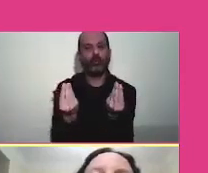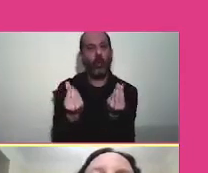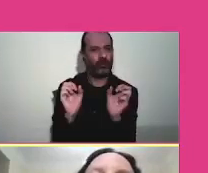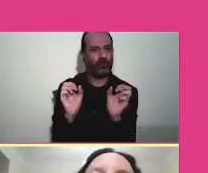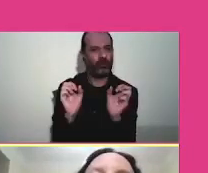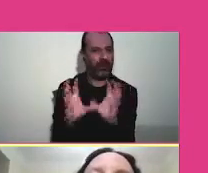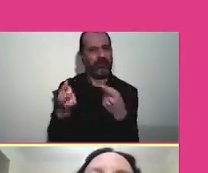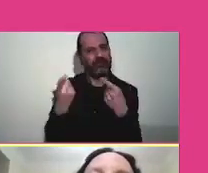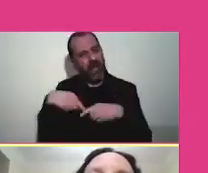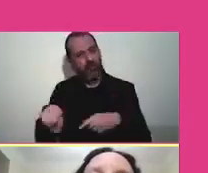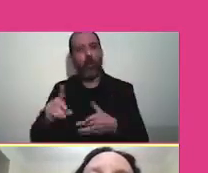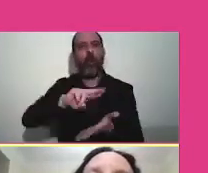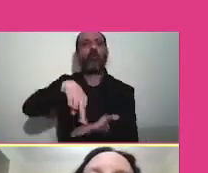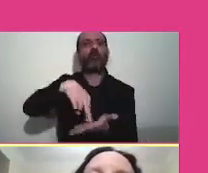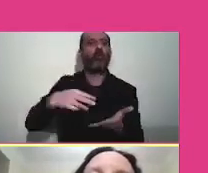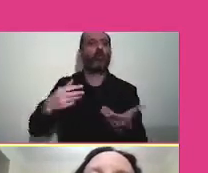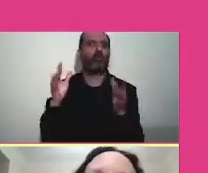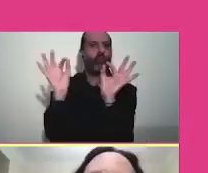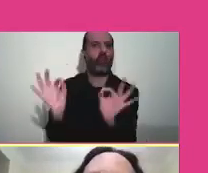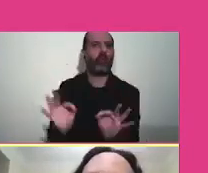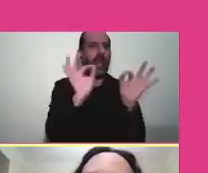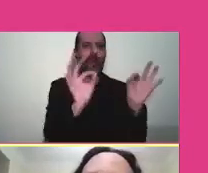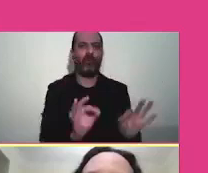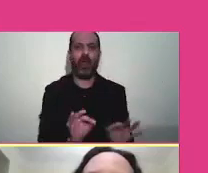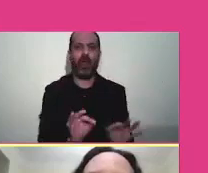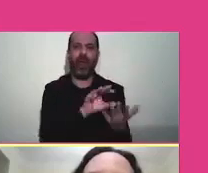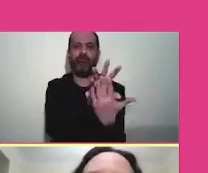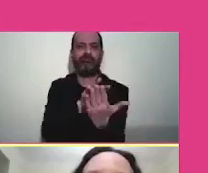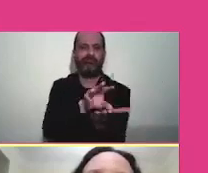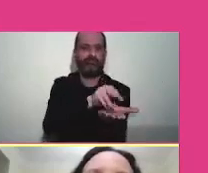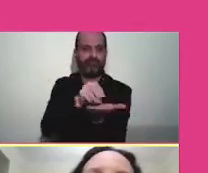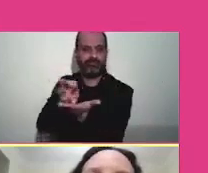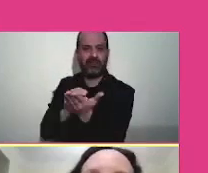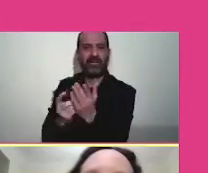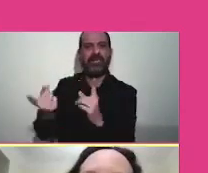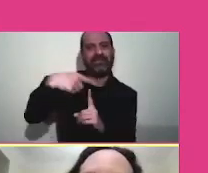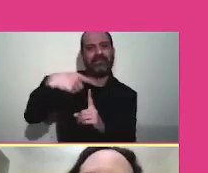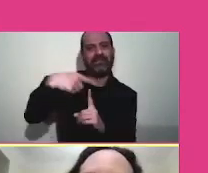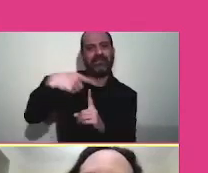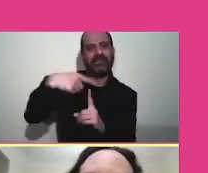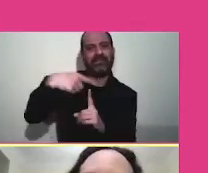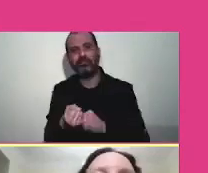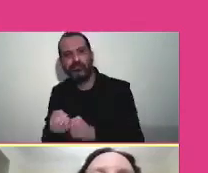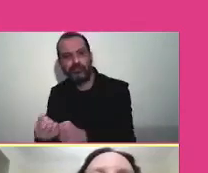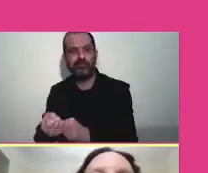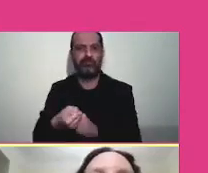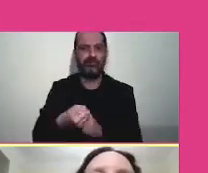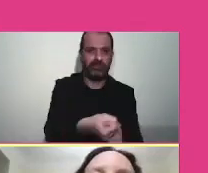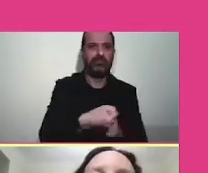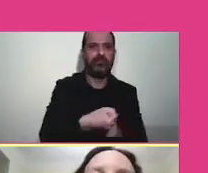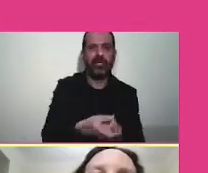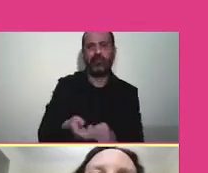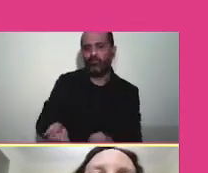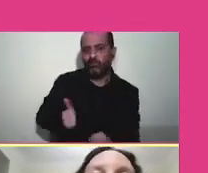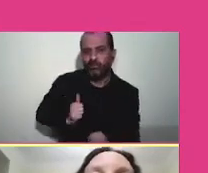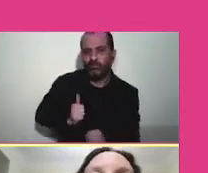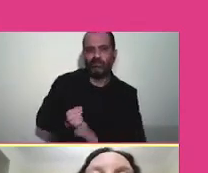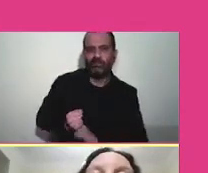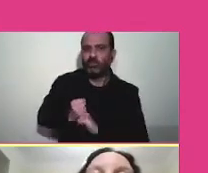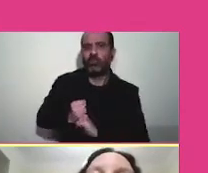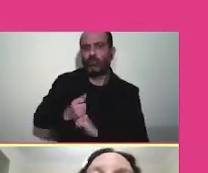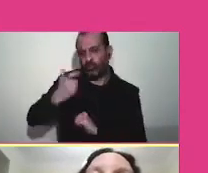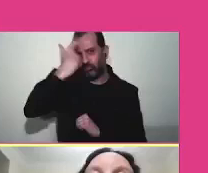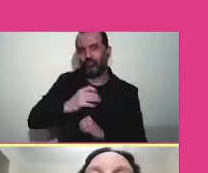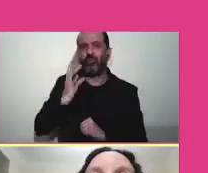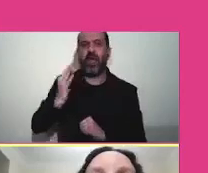model, καθώς και μέσα από μεθόδους συνηγορίας ή αυτοσυνηγορίας. Εδώ πέρα μπορείτε να δείτε κάποια νούμερα